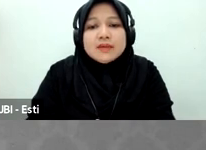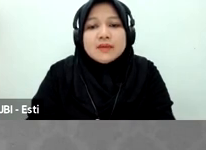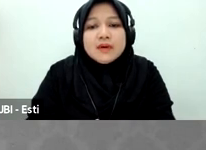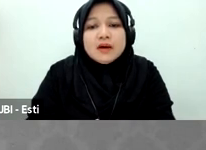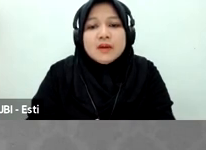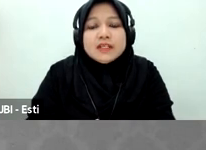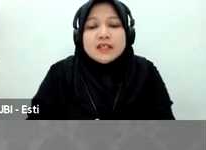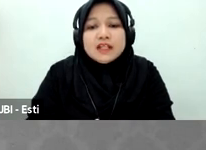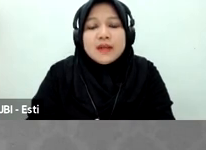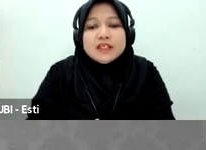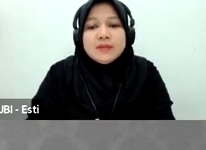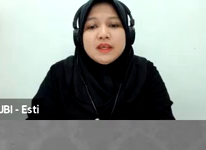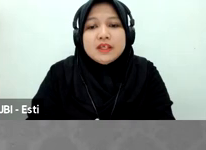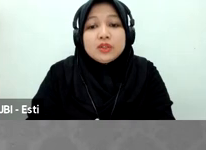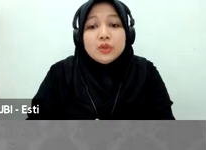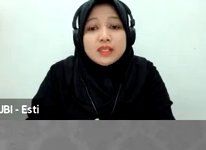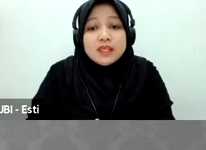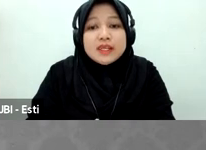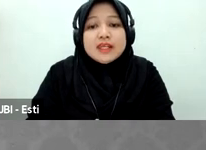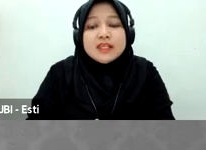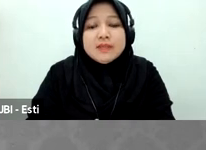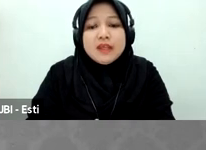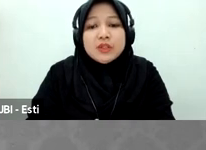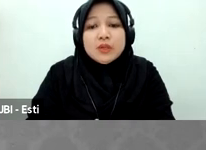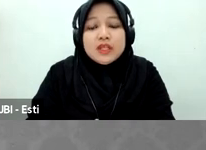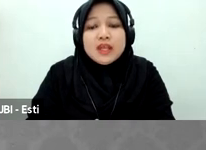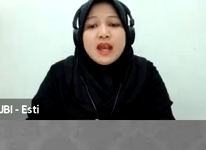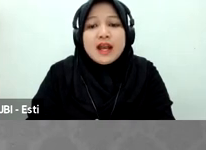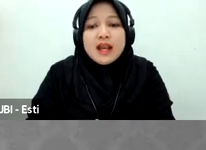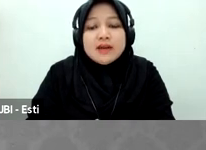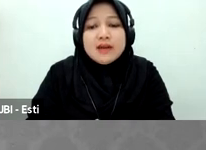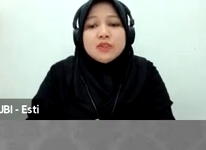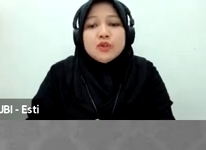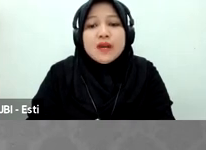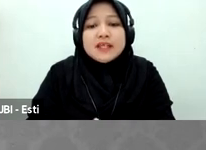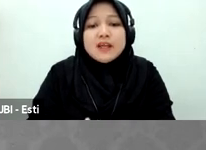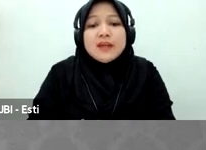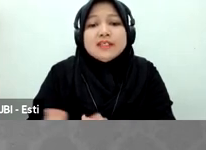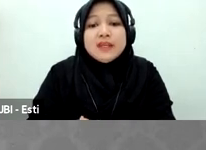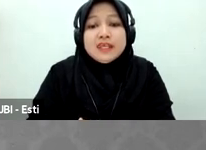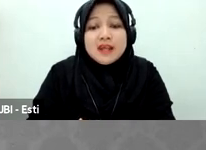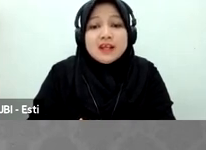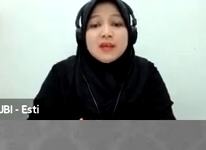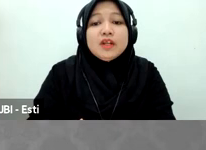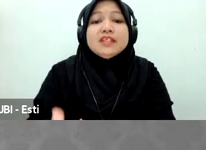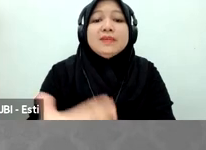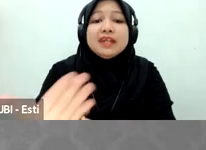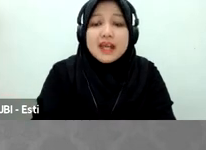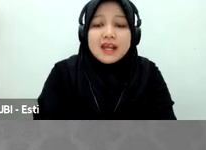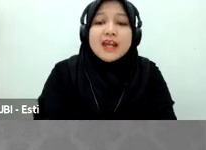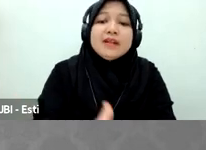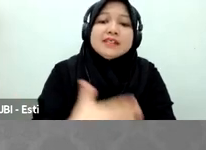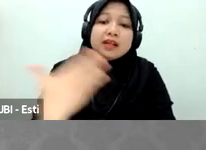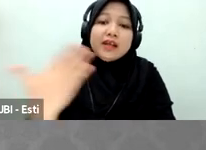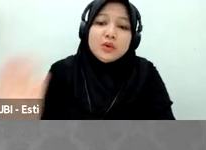akan berikhtiar kepada Gebi tuli dan dari GB itu League akan mencukur Bahasakan kepada joyner kemudian